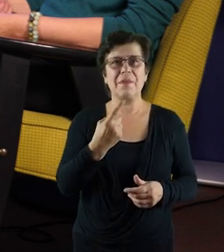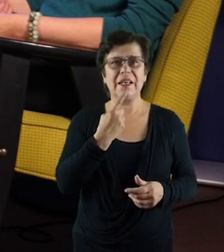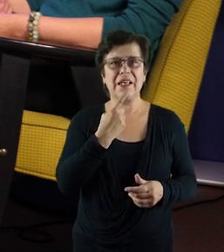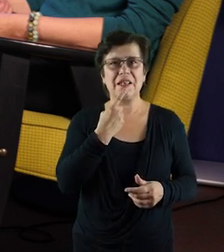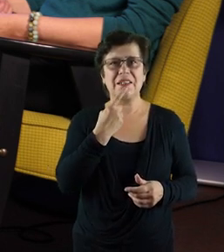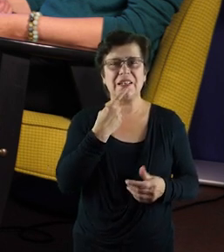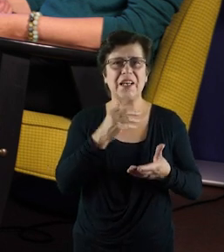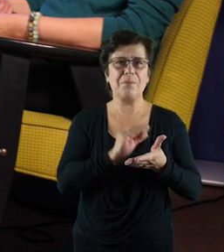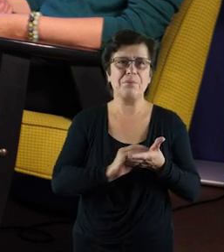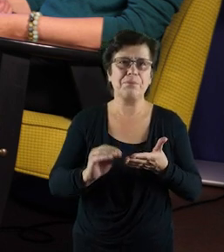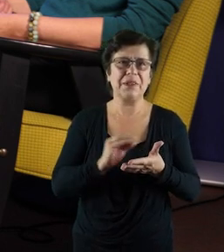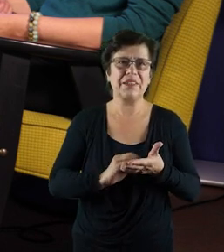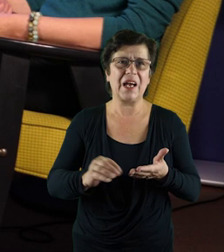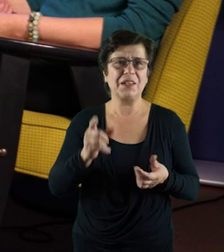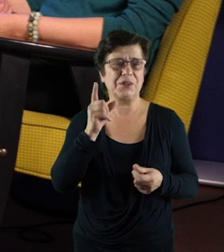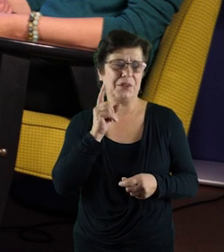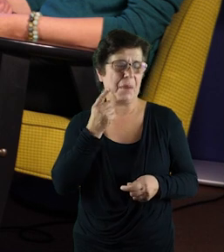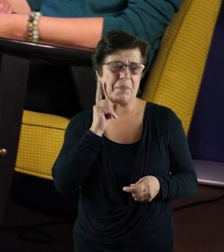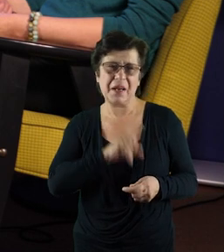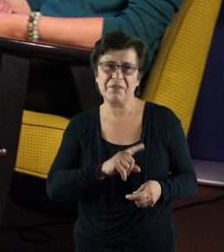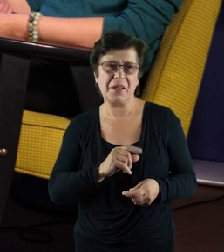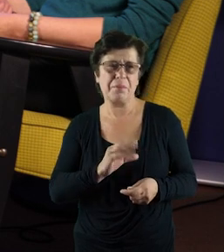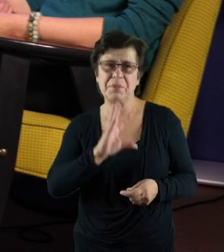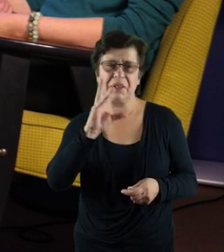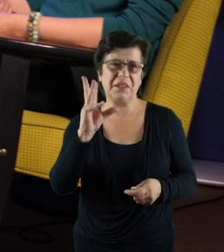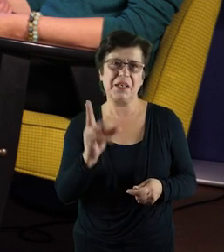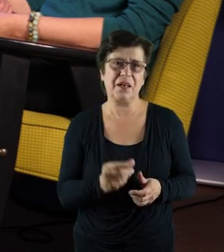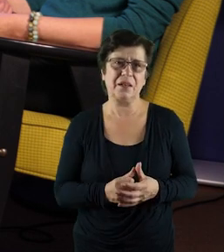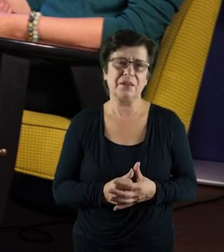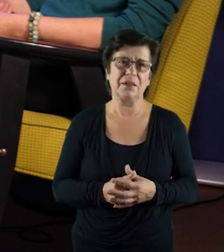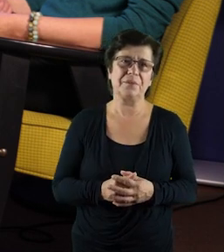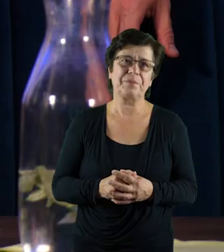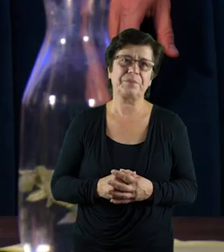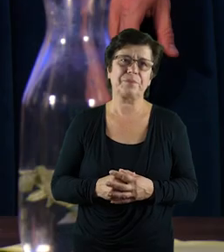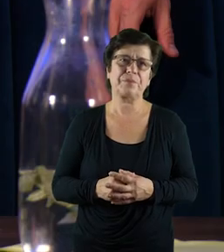sposób naprawdę niebanalny, niebagatelizując go.